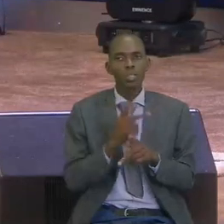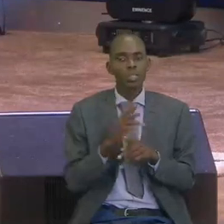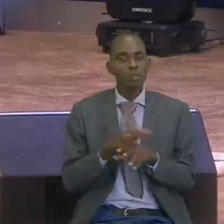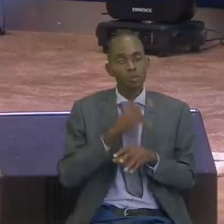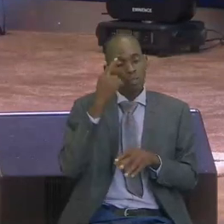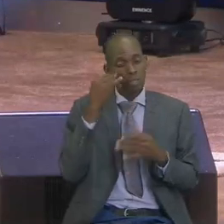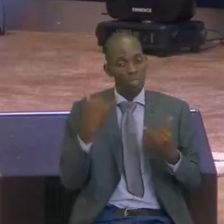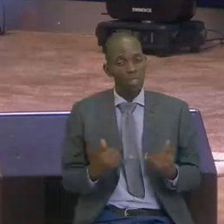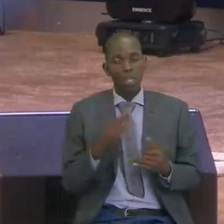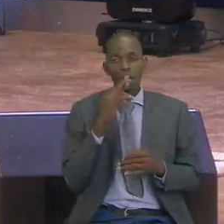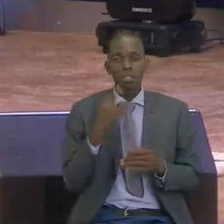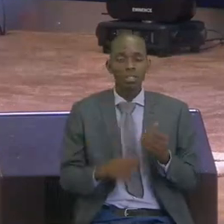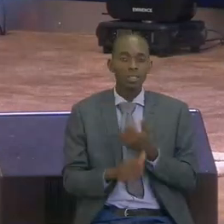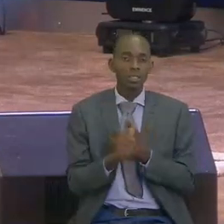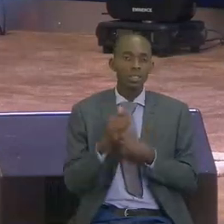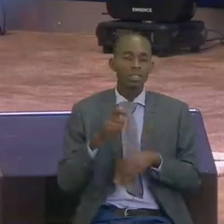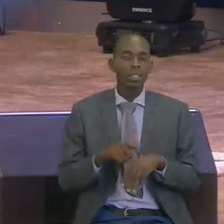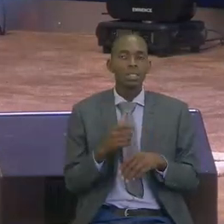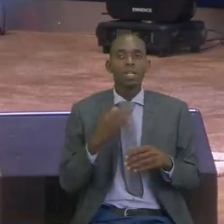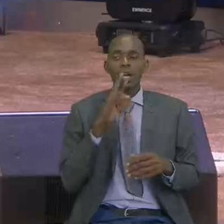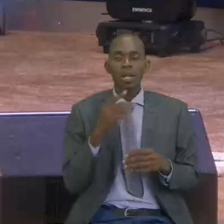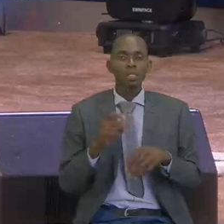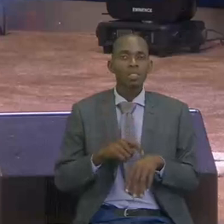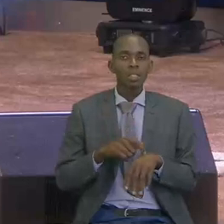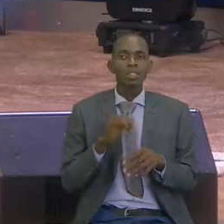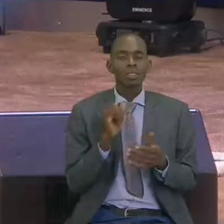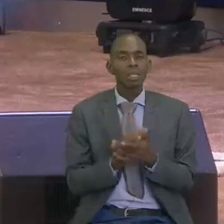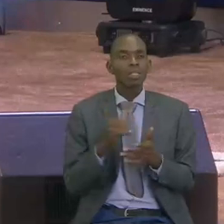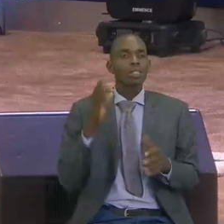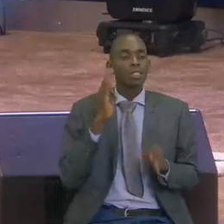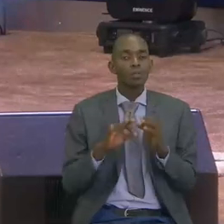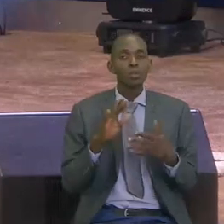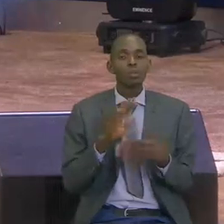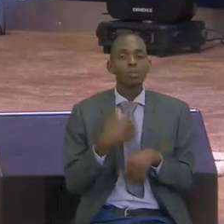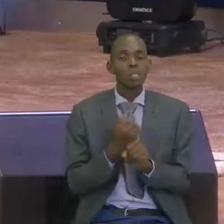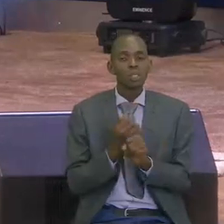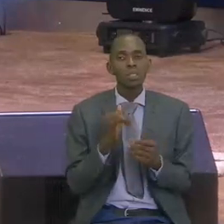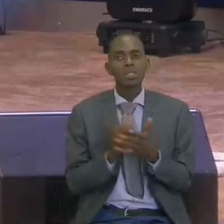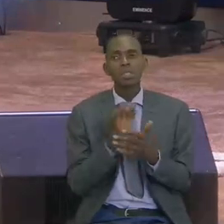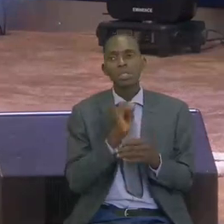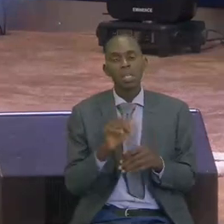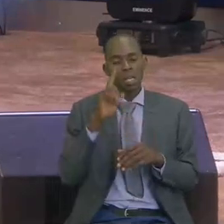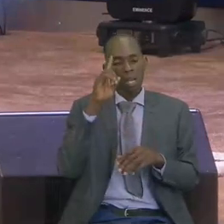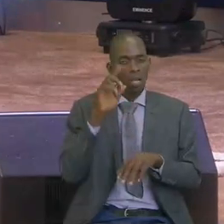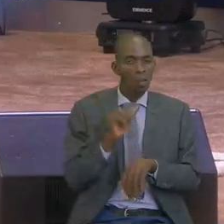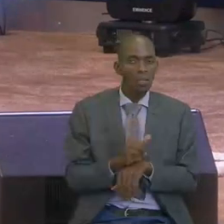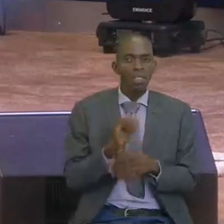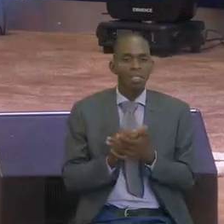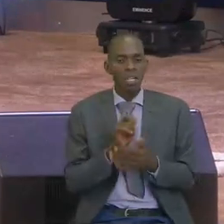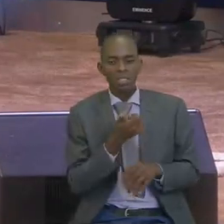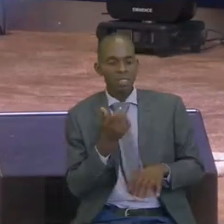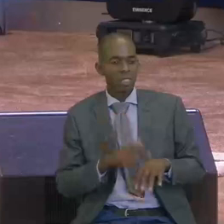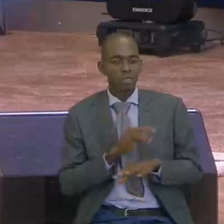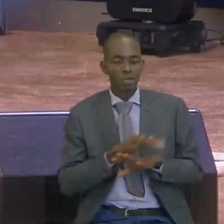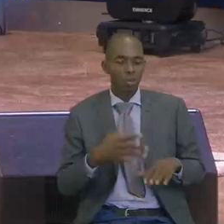des jours très dangereux que si vous faites de cela votre habitude, dès que vous n'avez pas ceci, cela, alors vous n'êtes plus